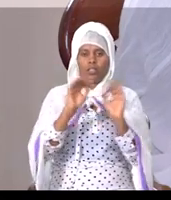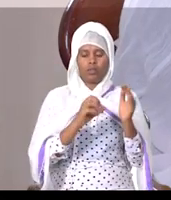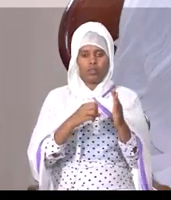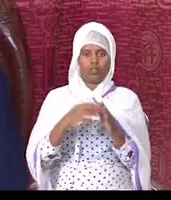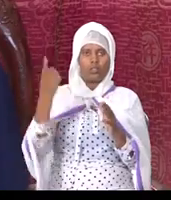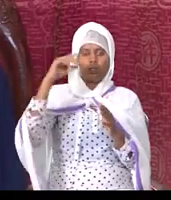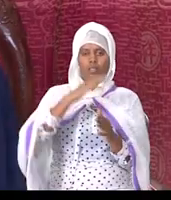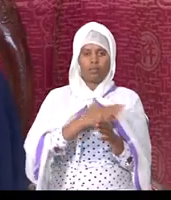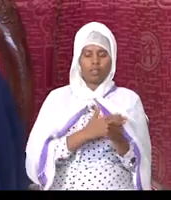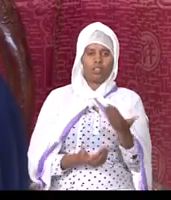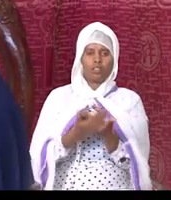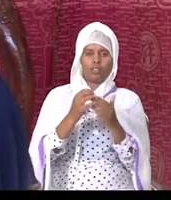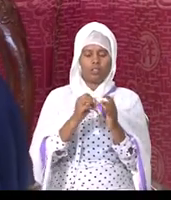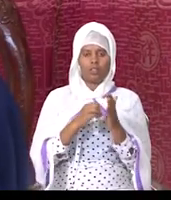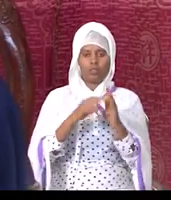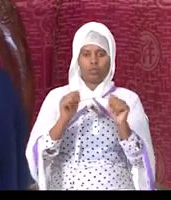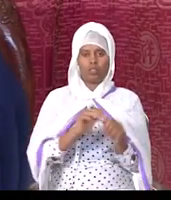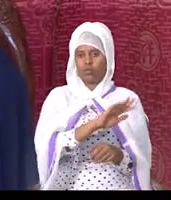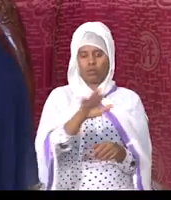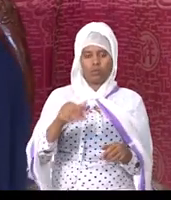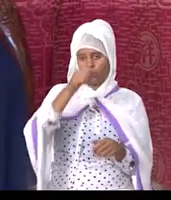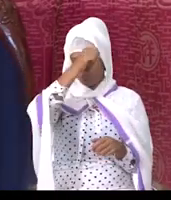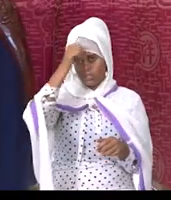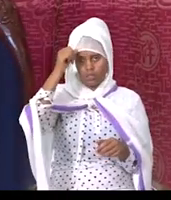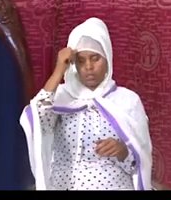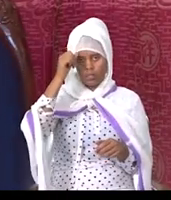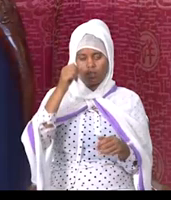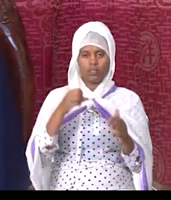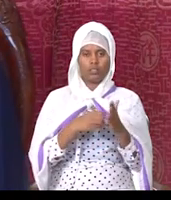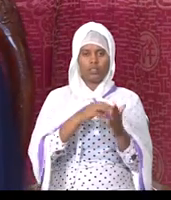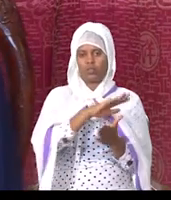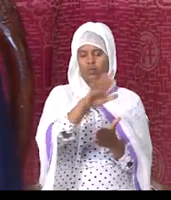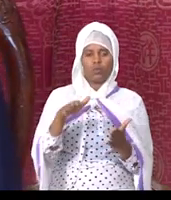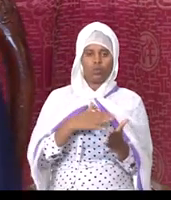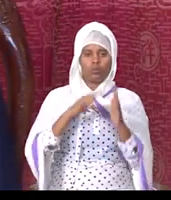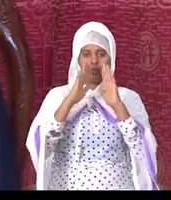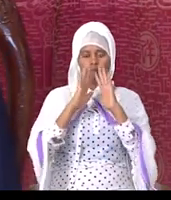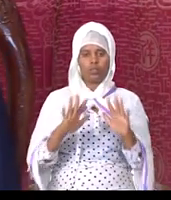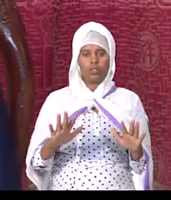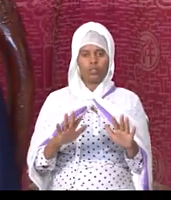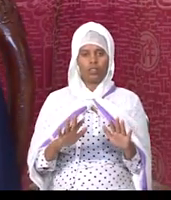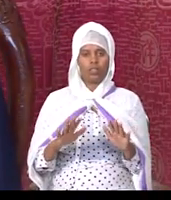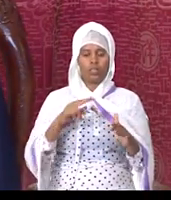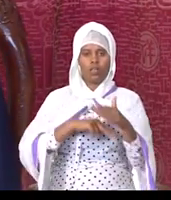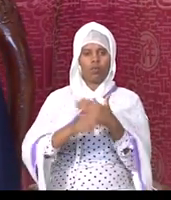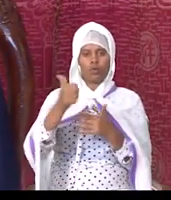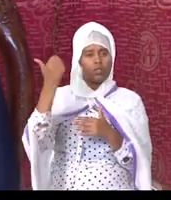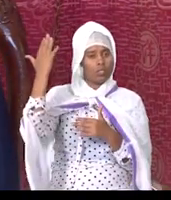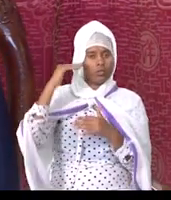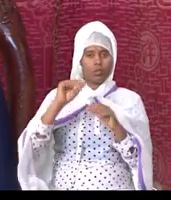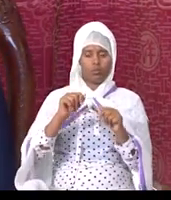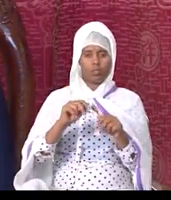حلاوينا سلا زخنه اغزابير املاخ ردائنا سلا زخنه بكل بكل صبانا بكل شجراتنا مالتي سلازي كلهم قدسان اب